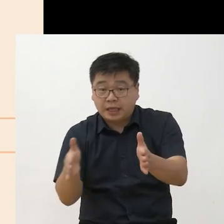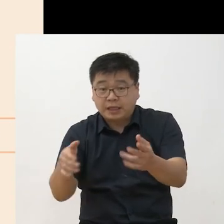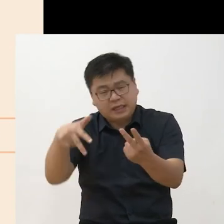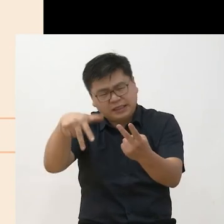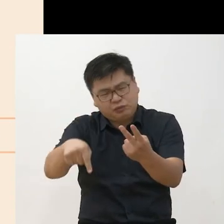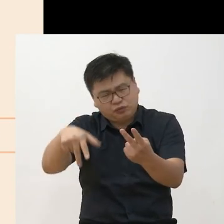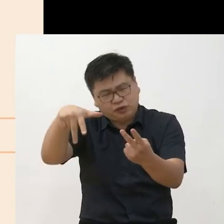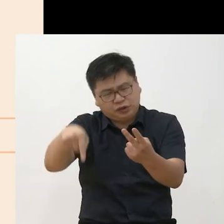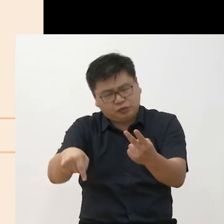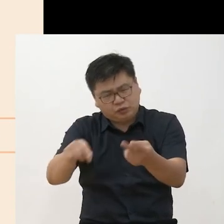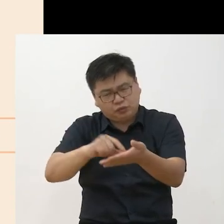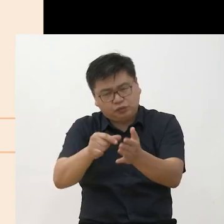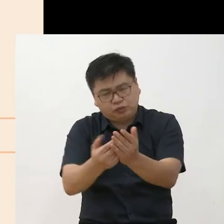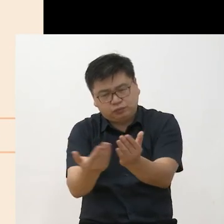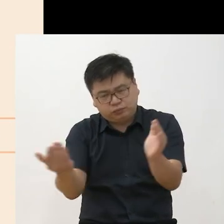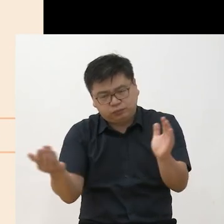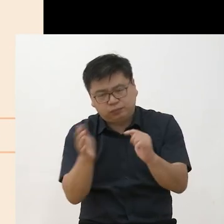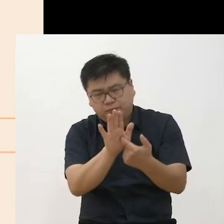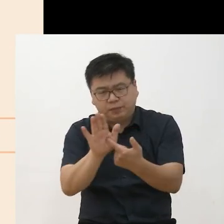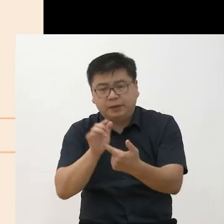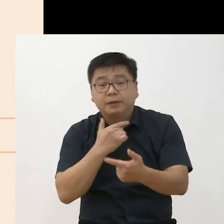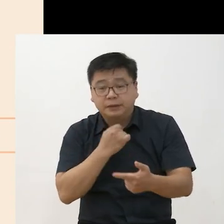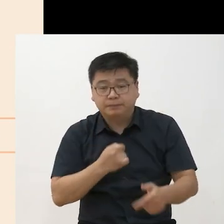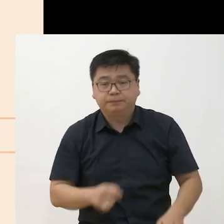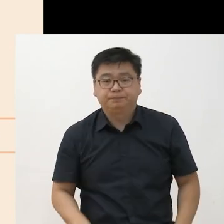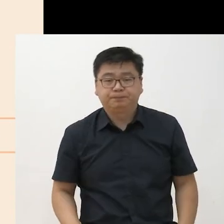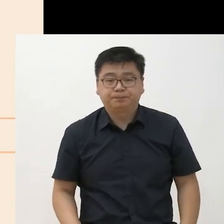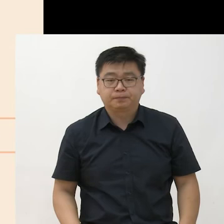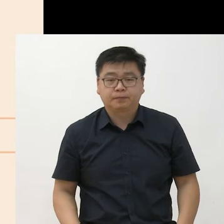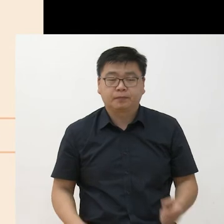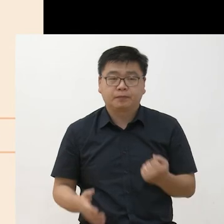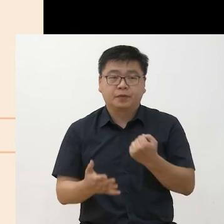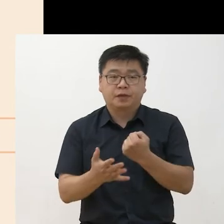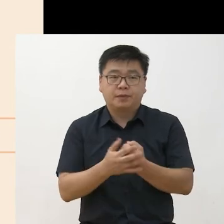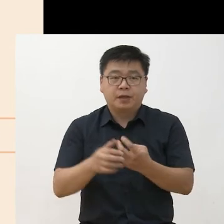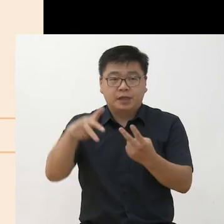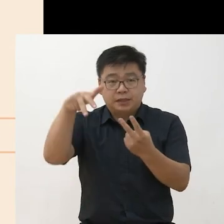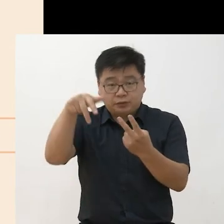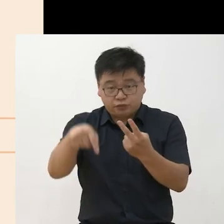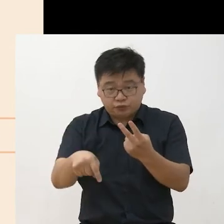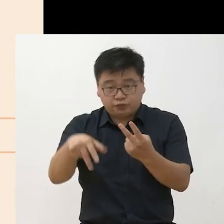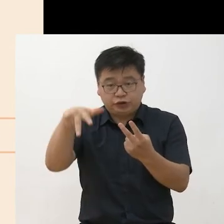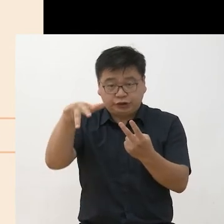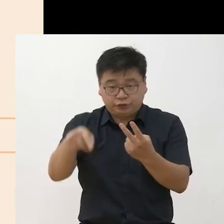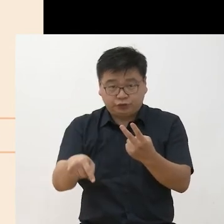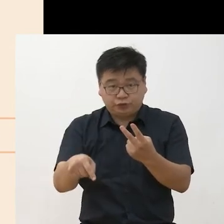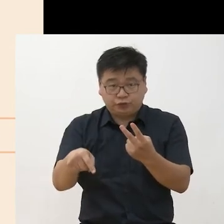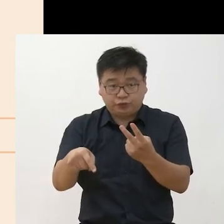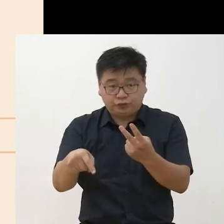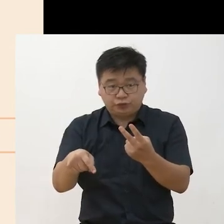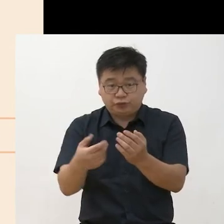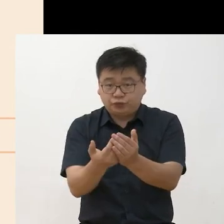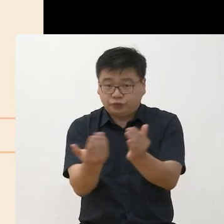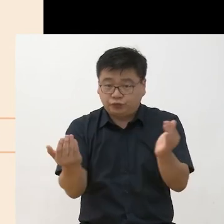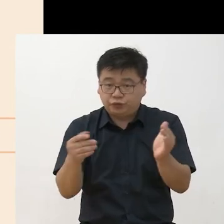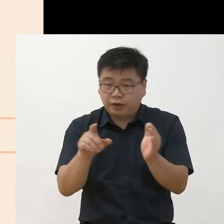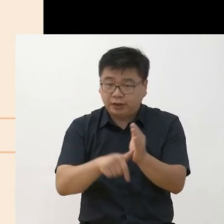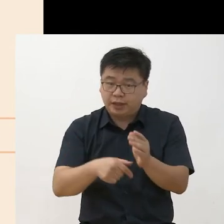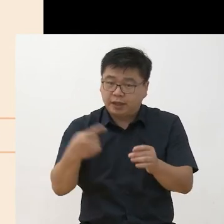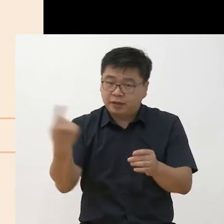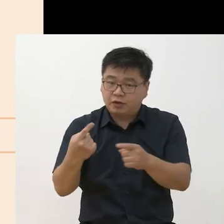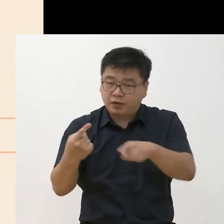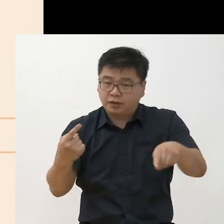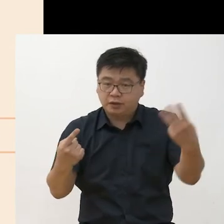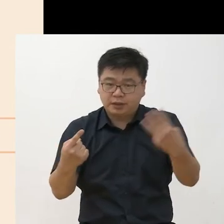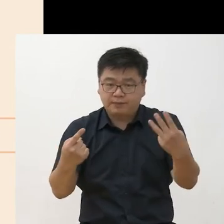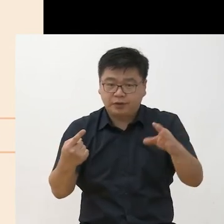2주 정도를 기준으로 하였습니다. 그래서 2주 정도를 기준으로 했을 때 약 1천만 원에서